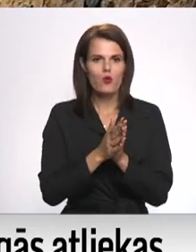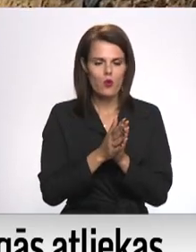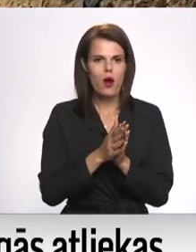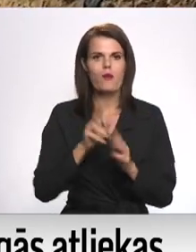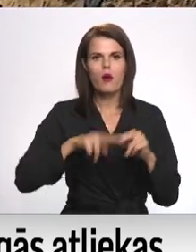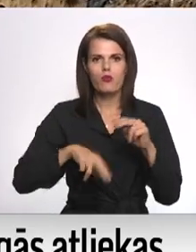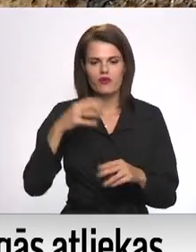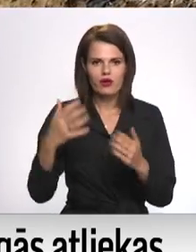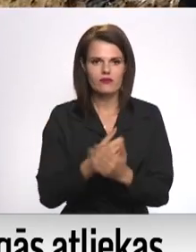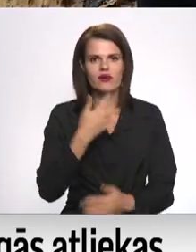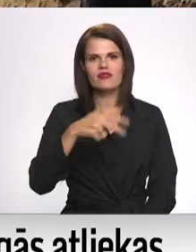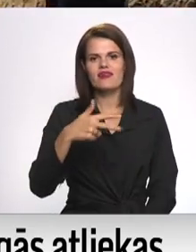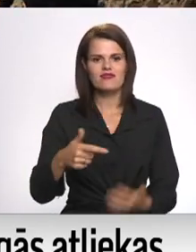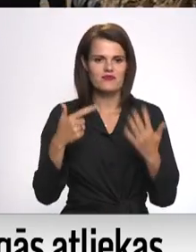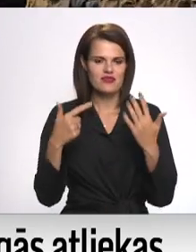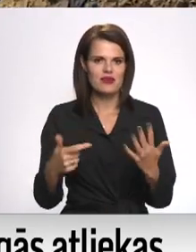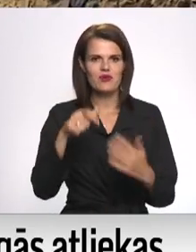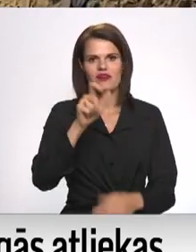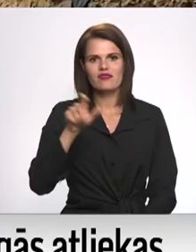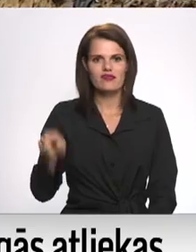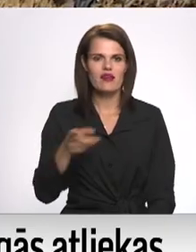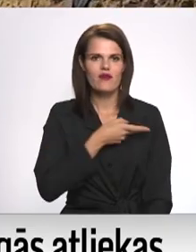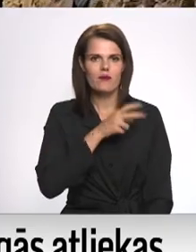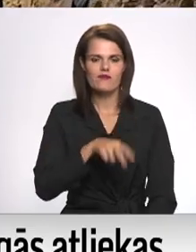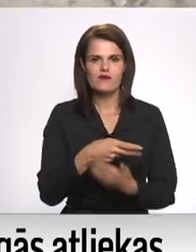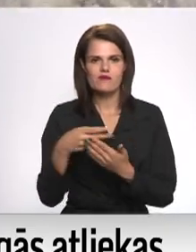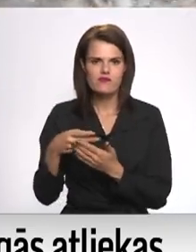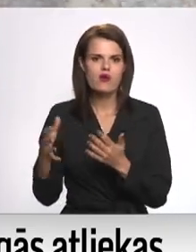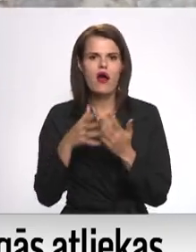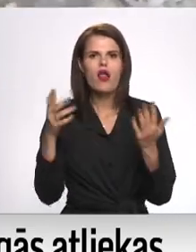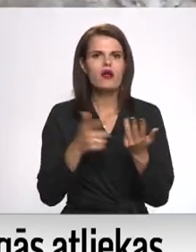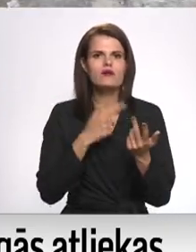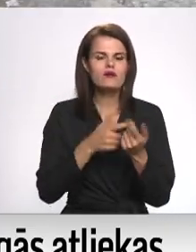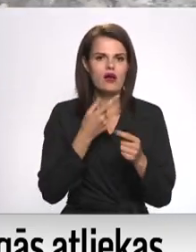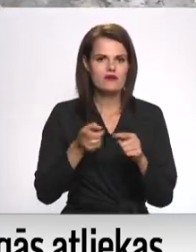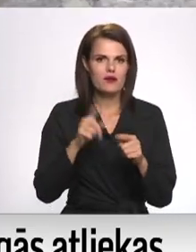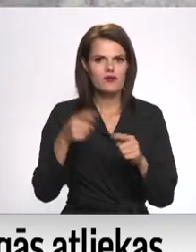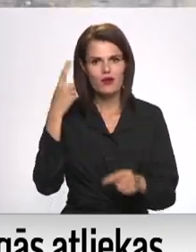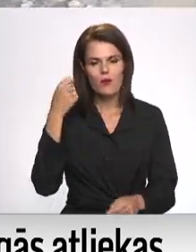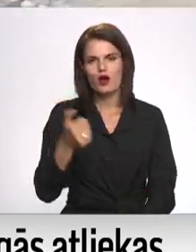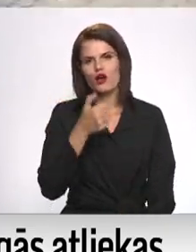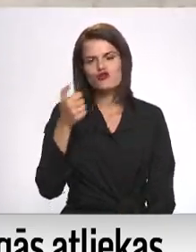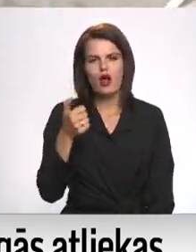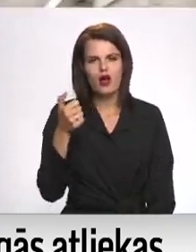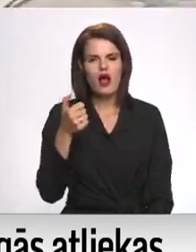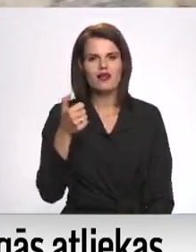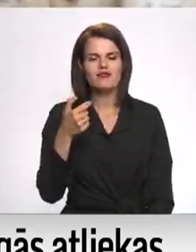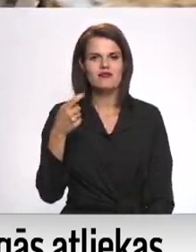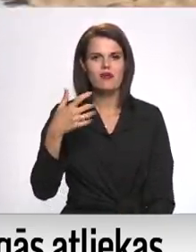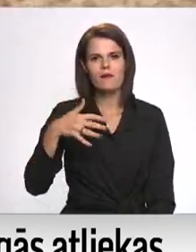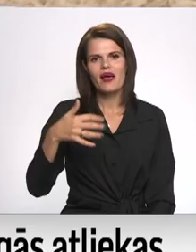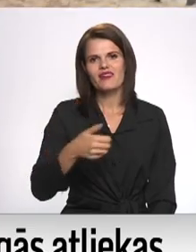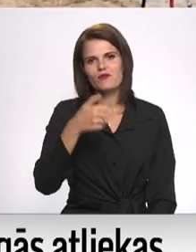atrada 37 cilvēku pīšļus. Lielais skaits skaidrojams ar to, ka pagājušā gada 50. Gados Brasas